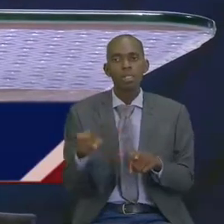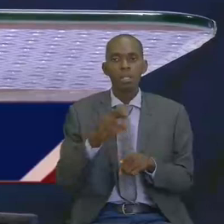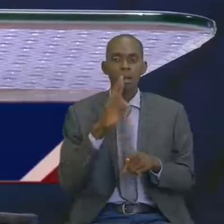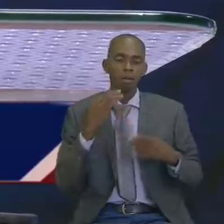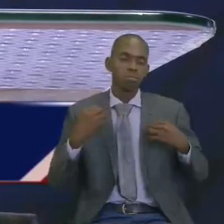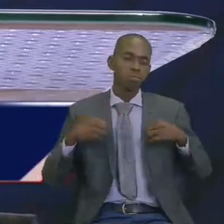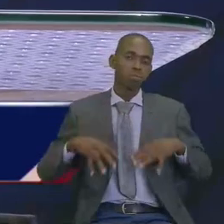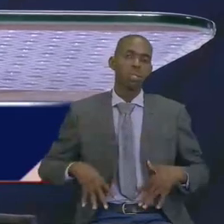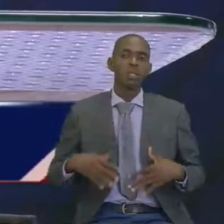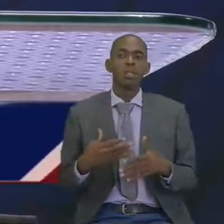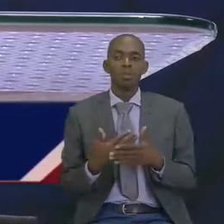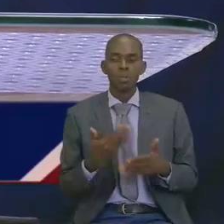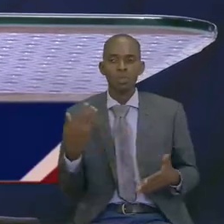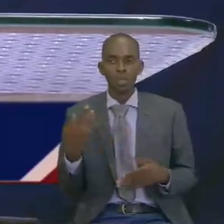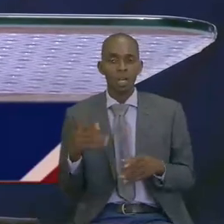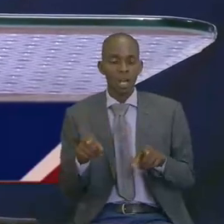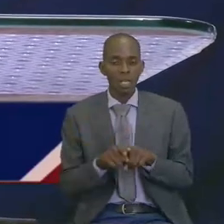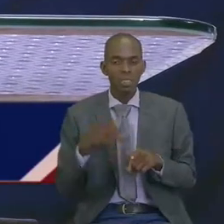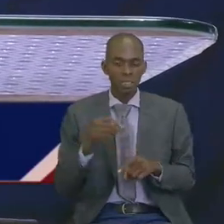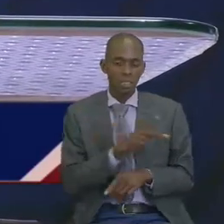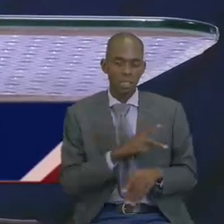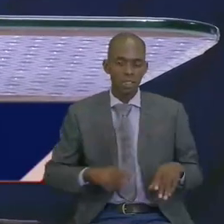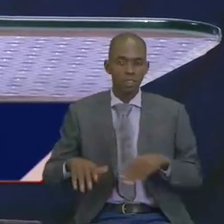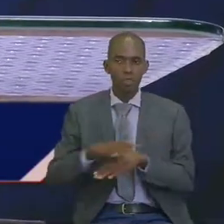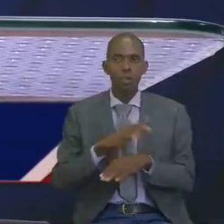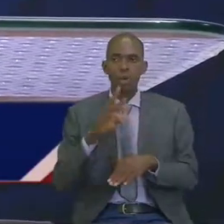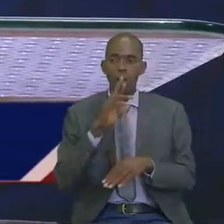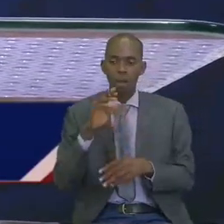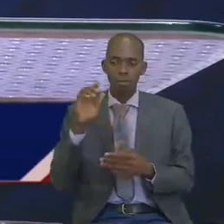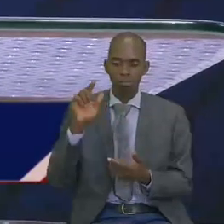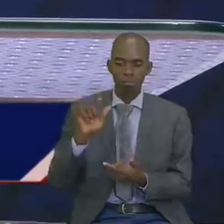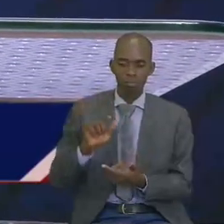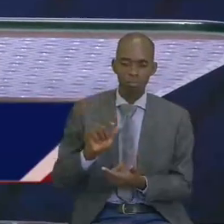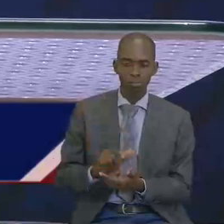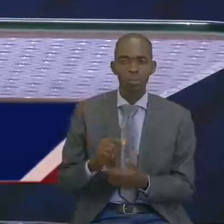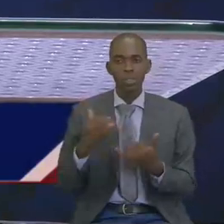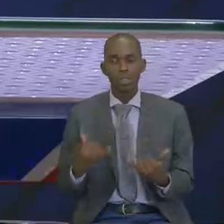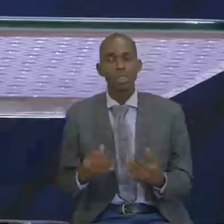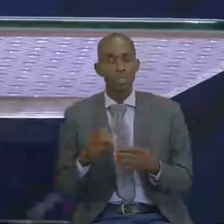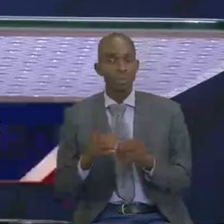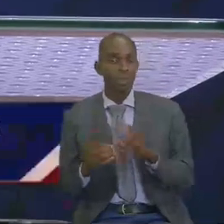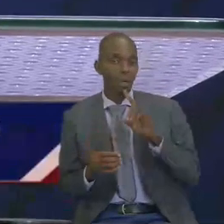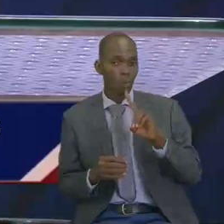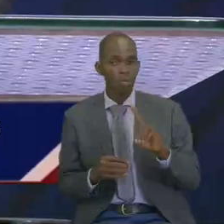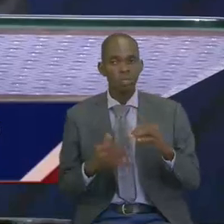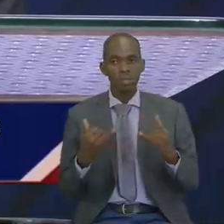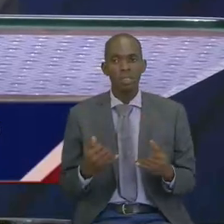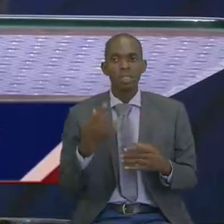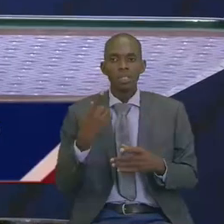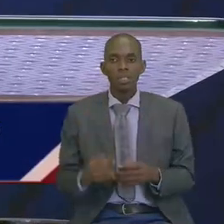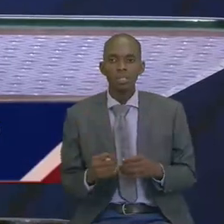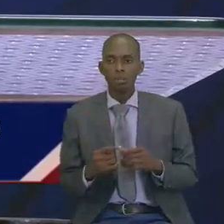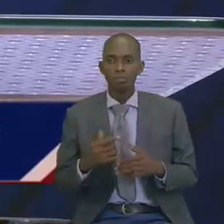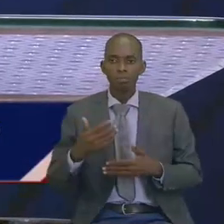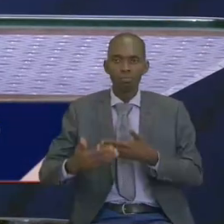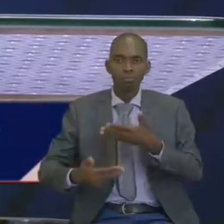comme ils seraient perplexes lorsque ces royaumes déclinaient. Nous allons voir la première partie, les